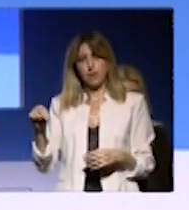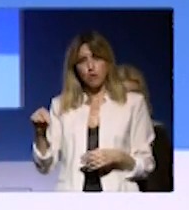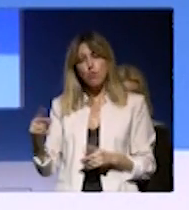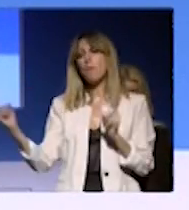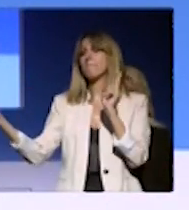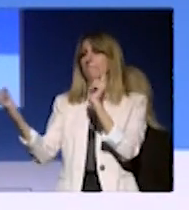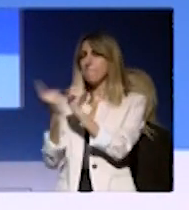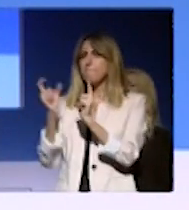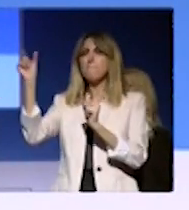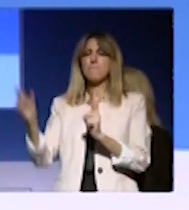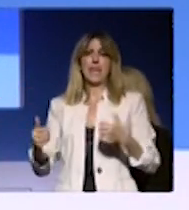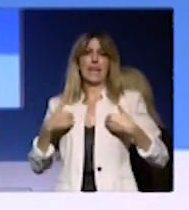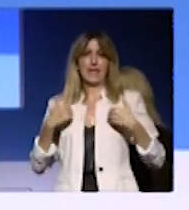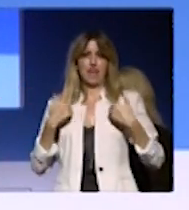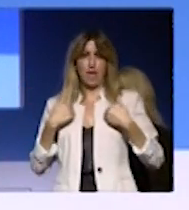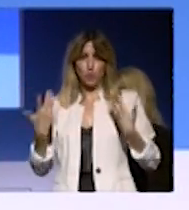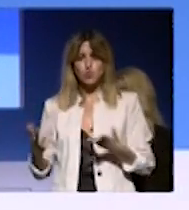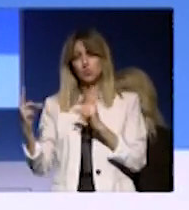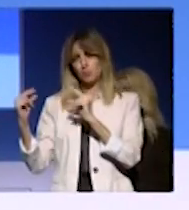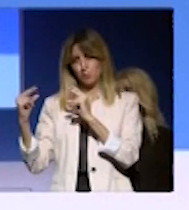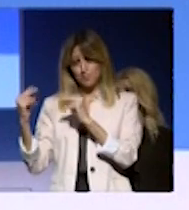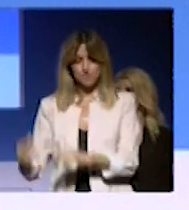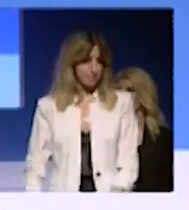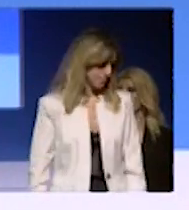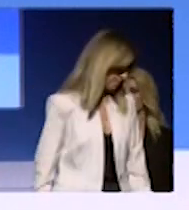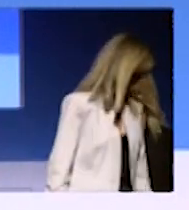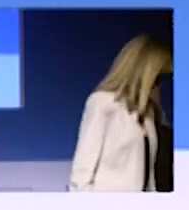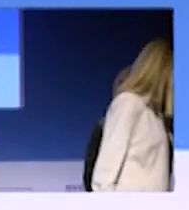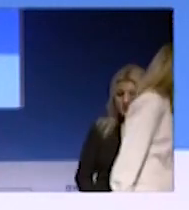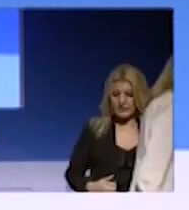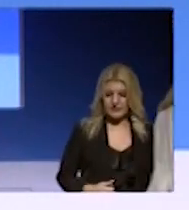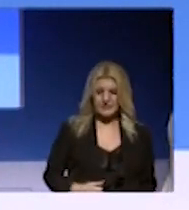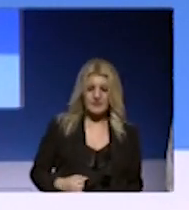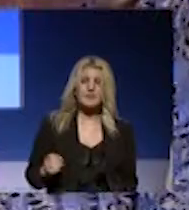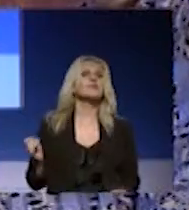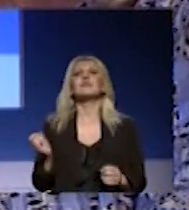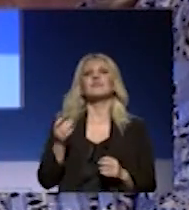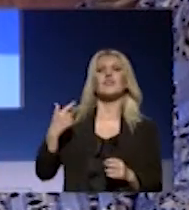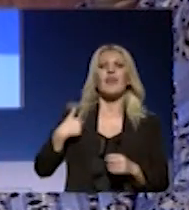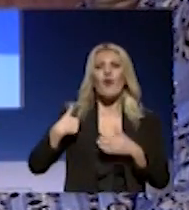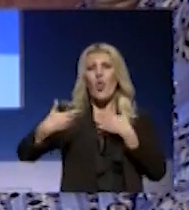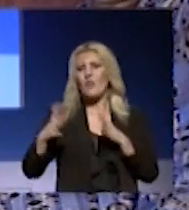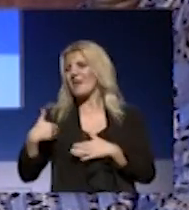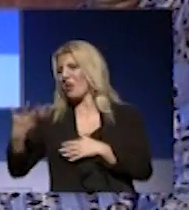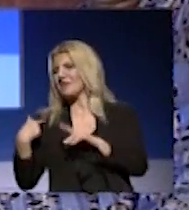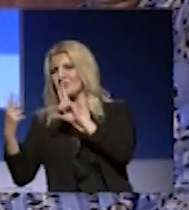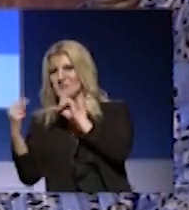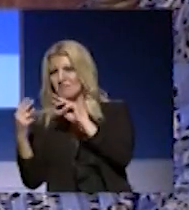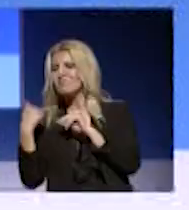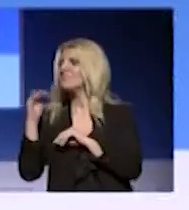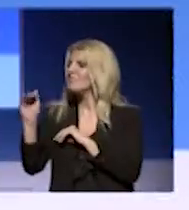του οποίου έπιασα κουβέντα έξω από το δωμάτιό μου. Τον ρώτησα από πού είναι, μου είπε είναι από